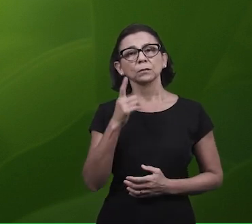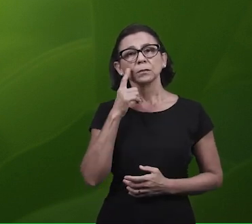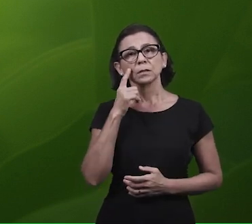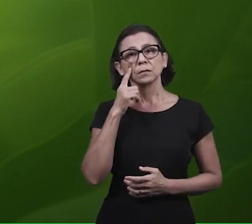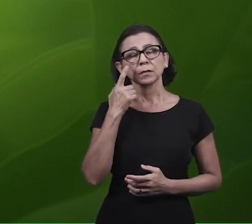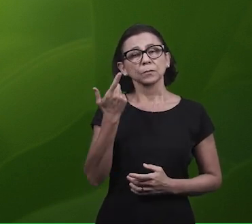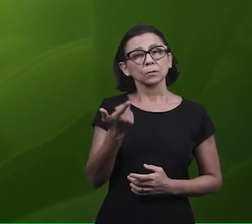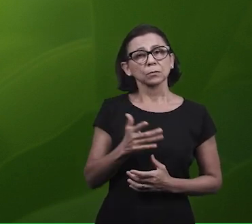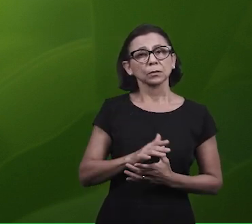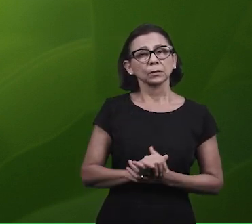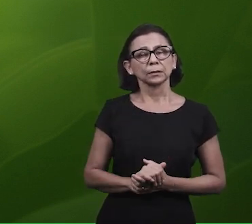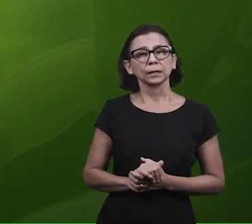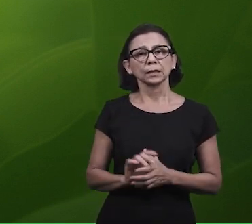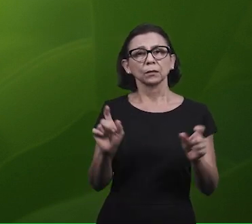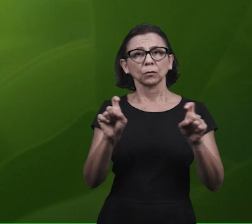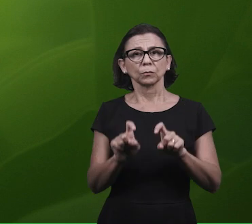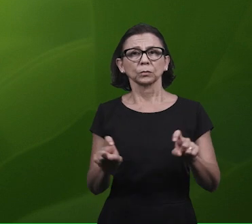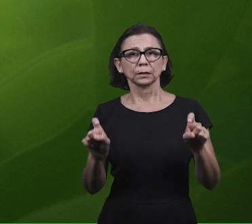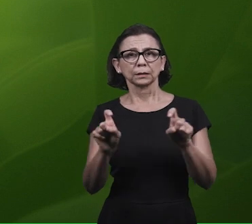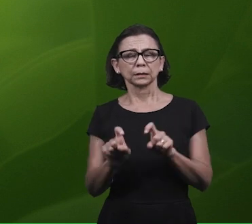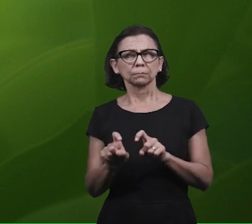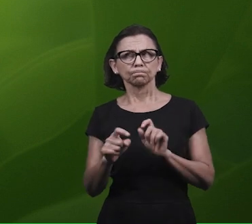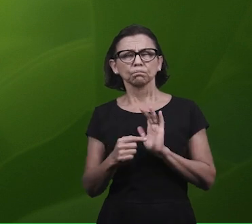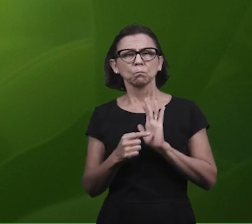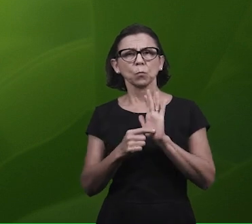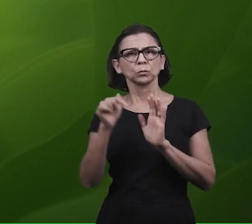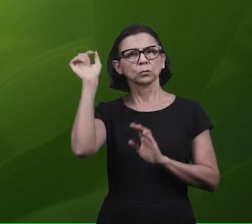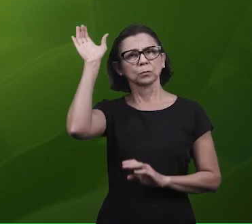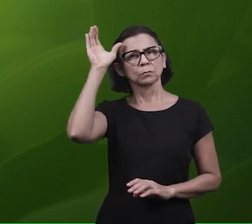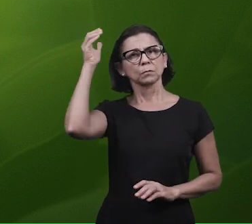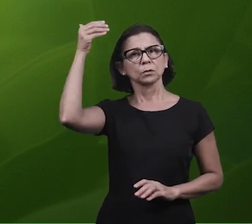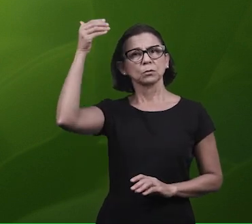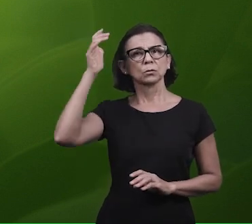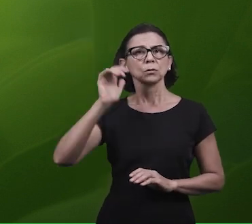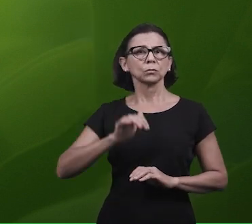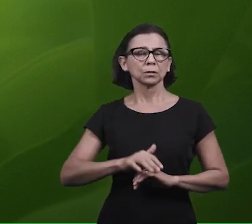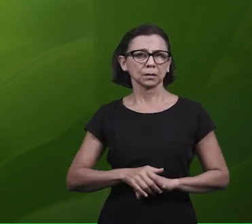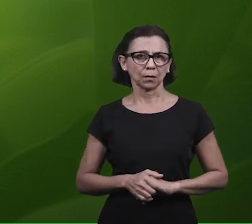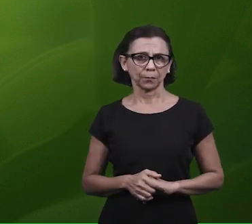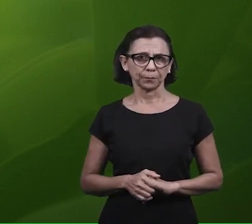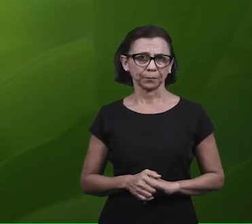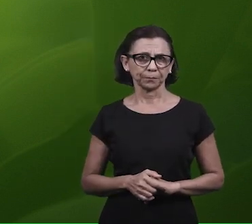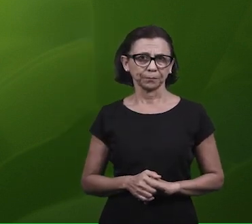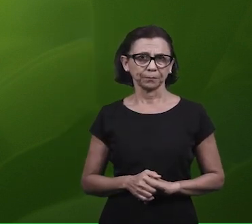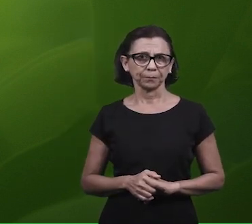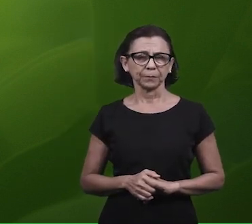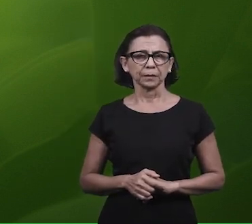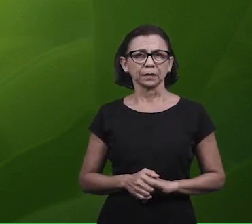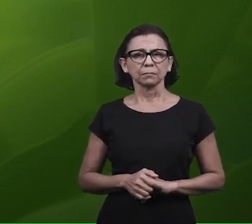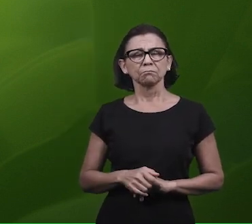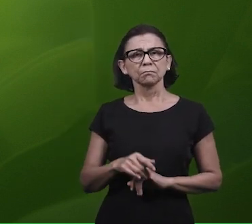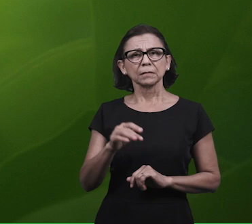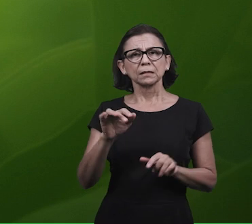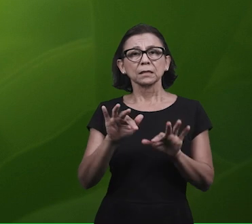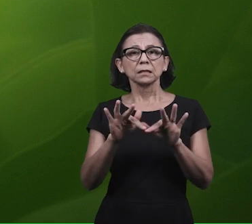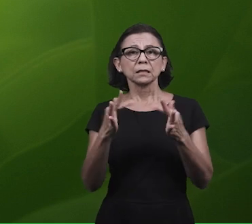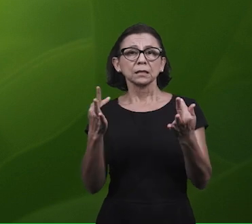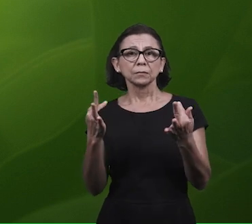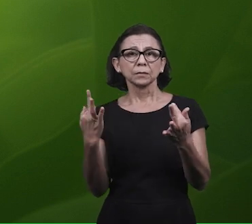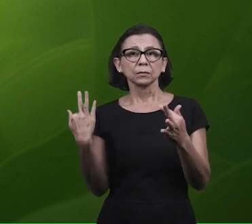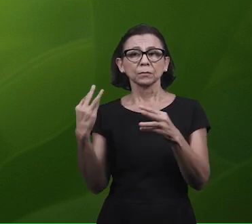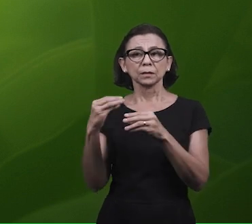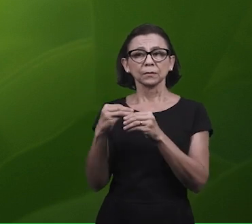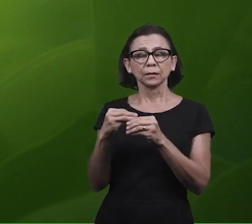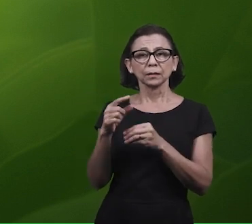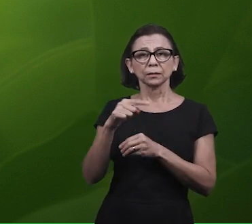Afin de donner l'exemple de ce fonctionnement, la figure 2 présente la solution du problème dans lequel on cherche à déterminer le